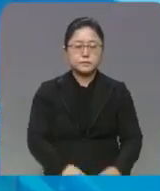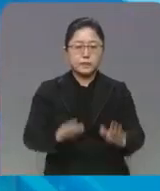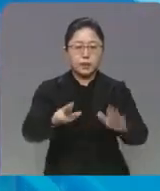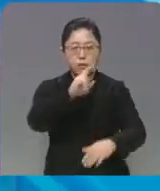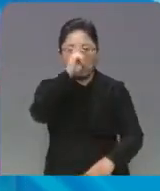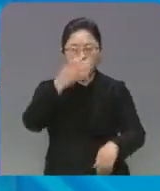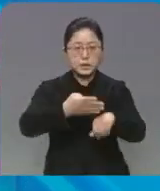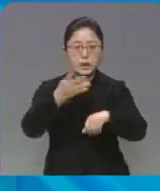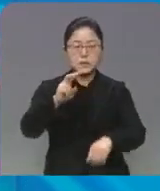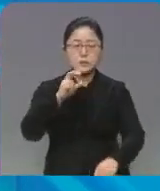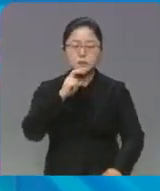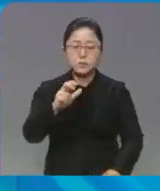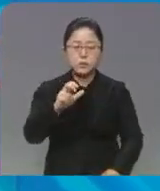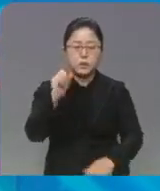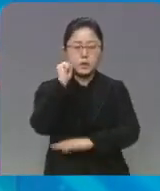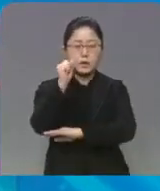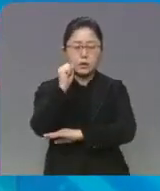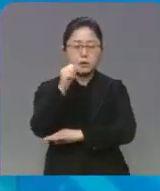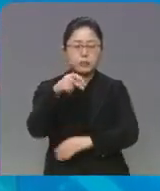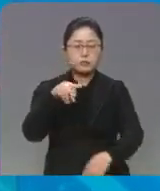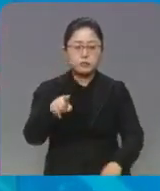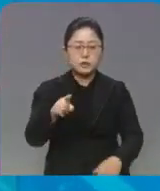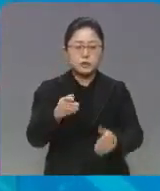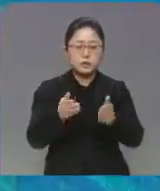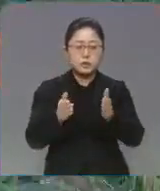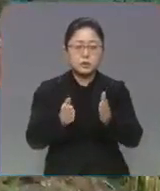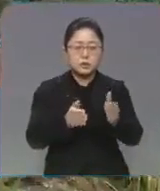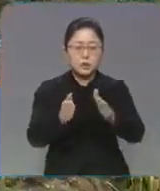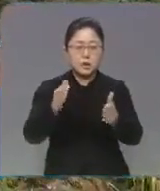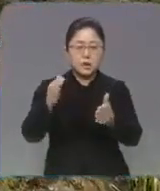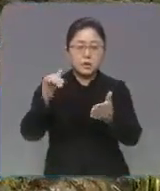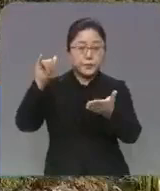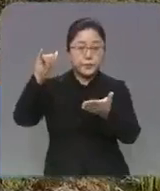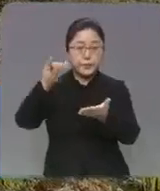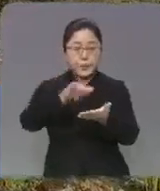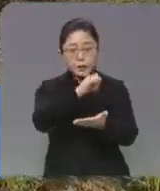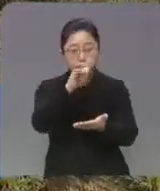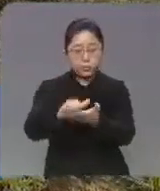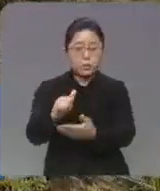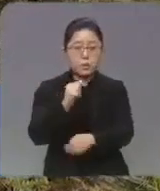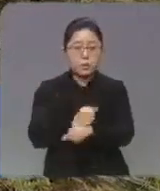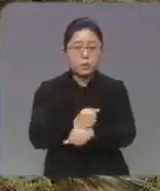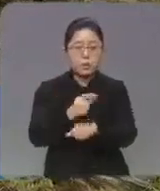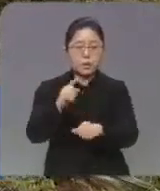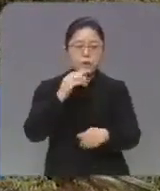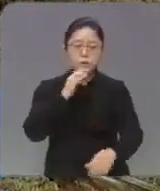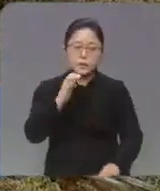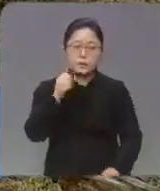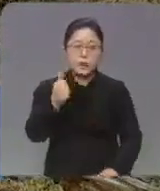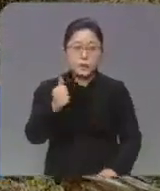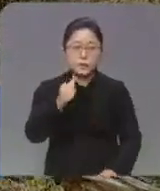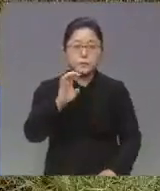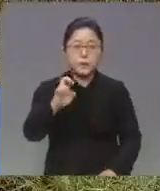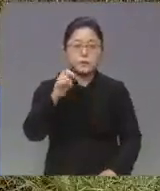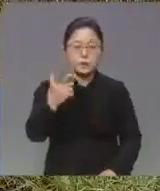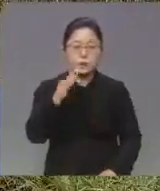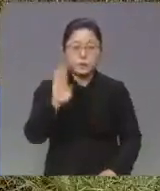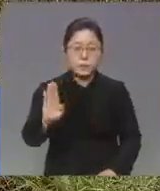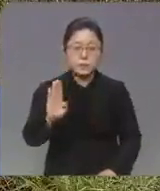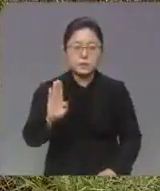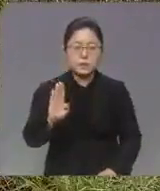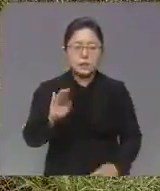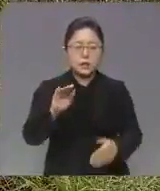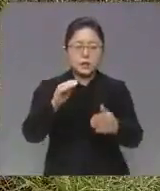오늘 오후 4시 25분쯤 영암군 군서면 해안도로에 경비행기가 추락해 씁니다 이 사고로 40 4 a 씨와 47살 pc 등